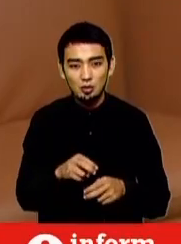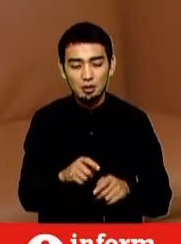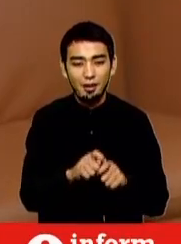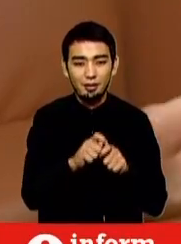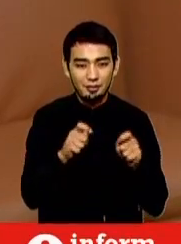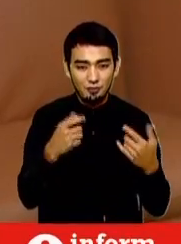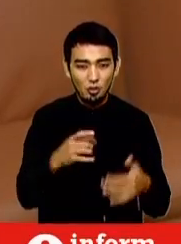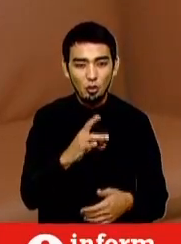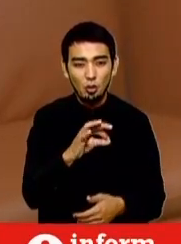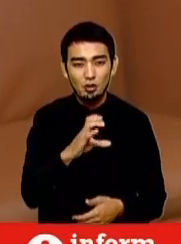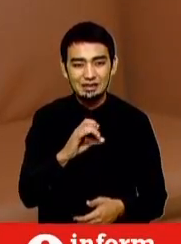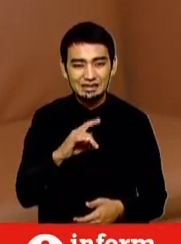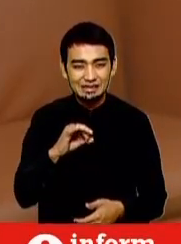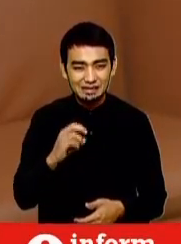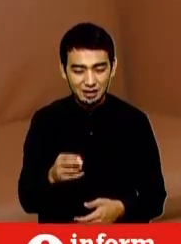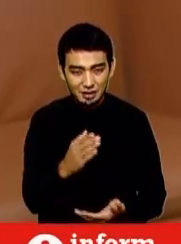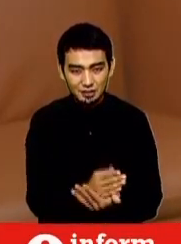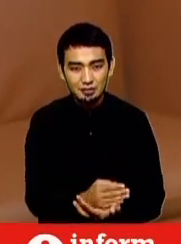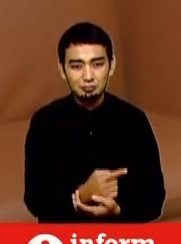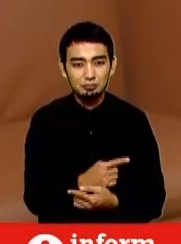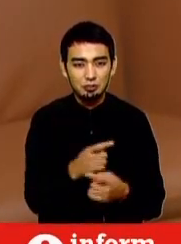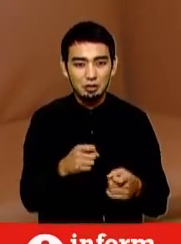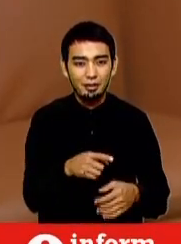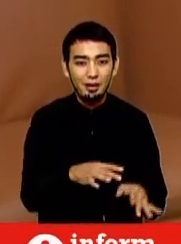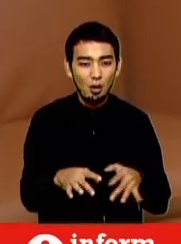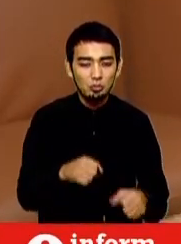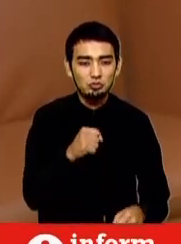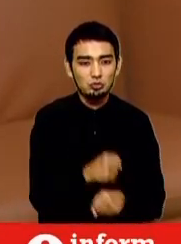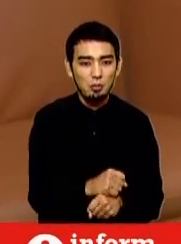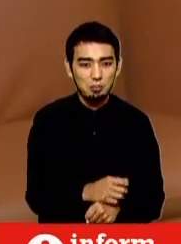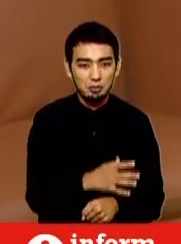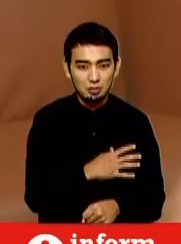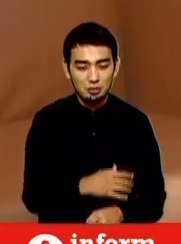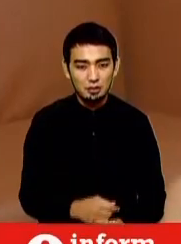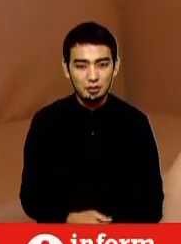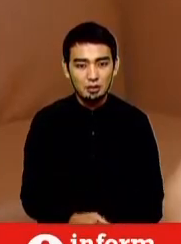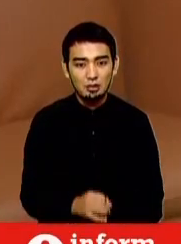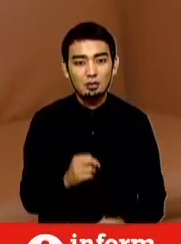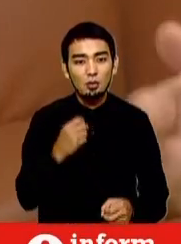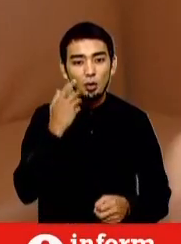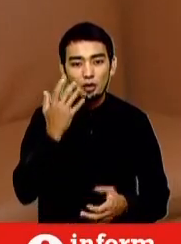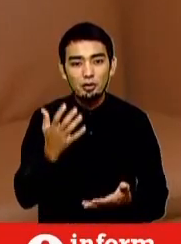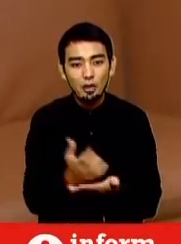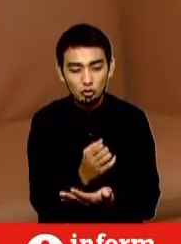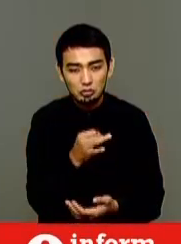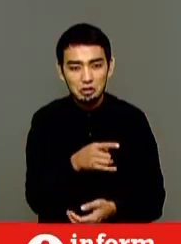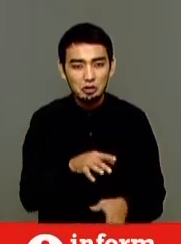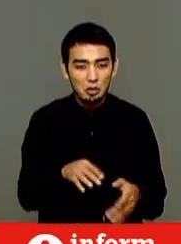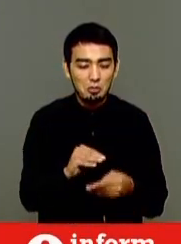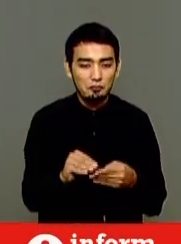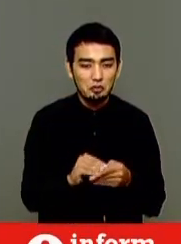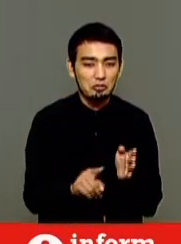ашылып, іздеуде жүр деп қылмыстық істі тоқтатып тастаған, іздеу жариялағандықтан. Қалай табылады, біз қылмыстық іс қайтып жандандырамыз